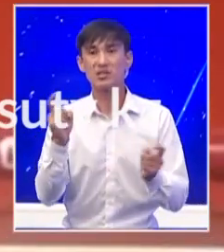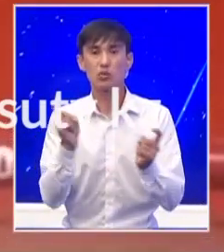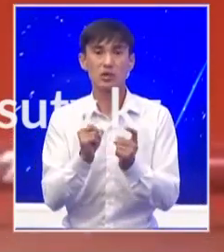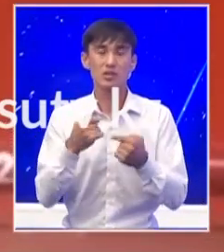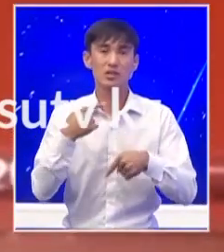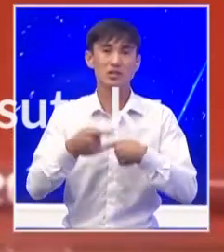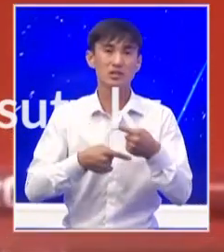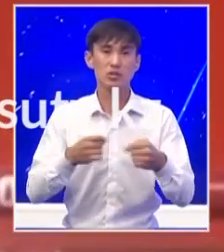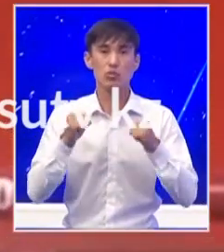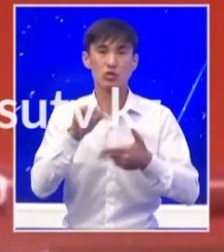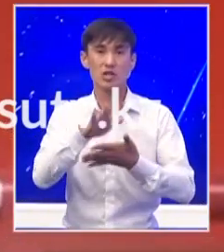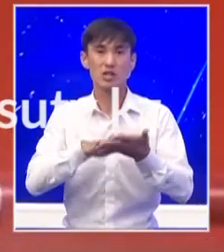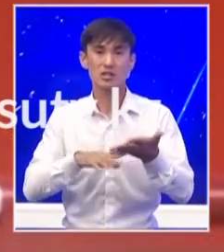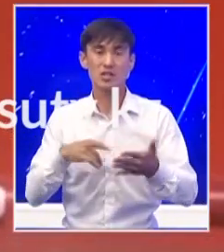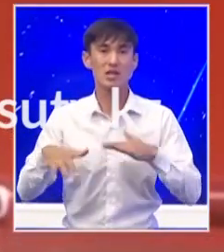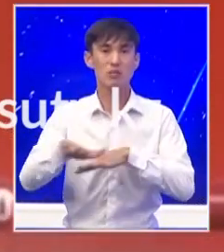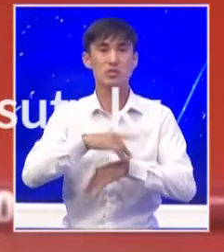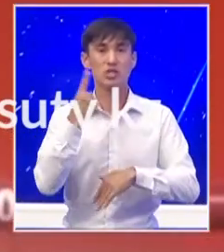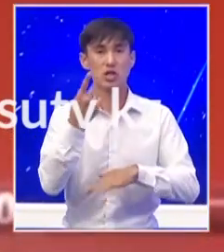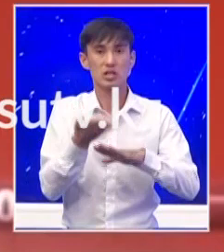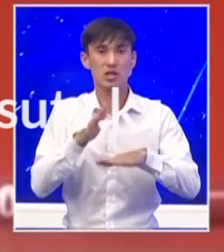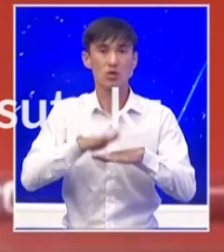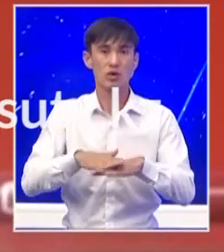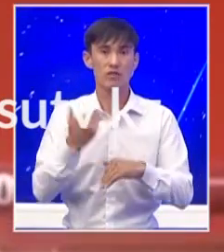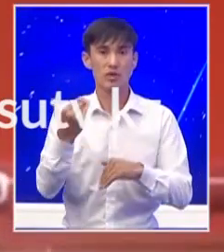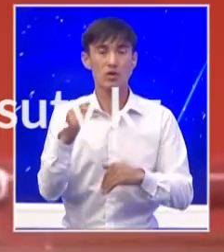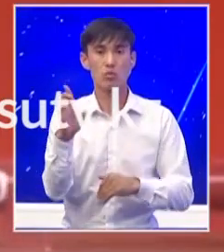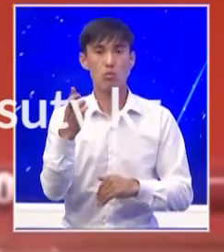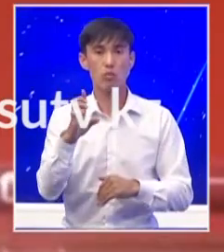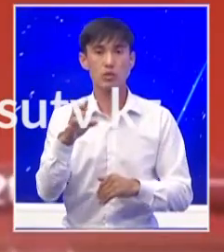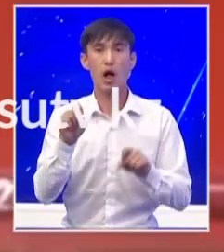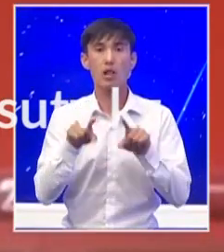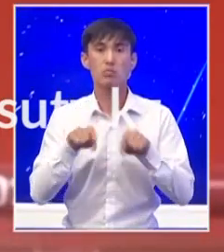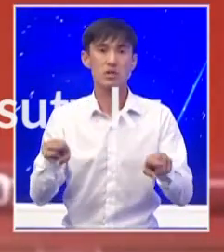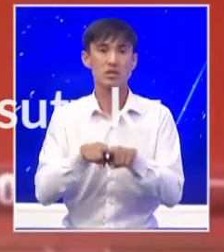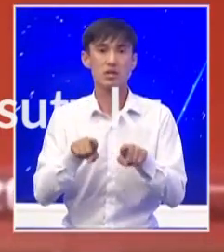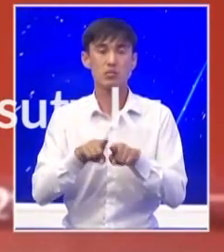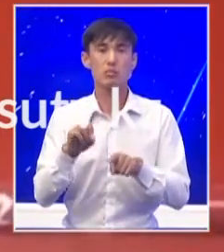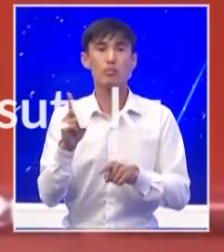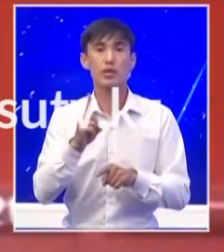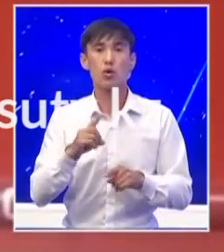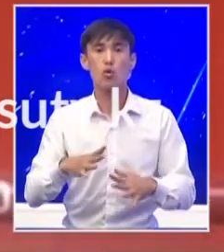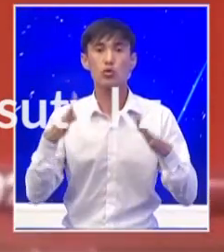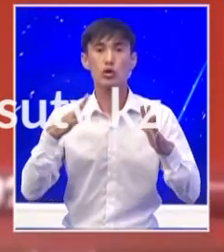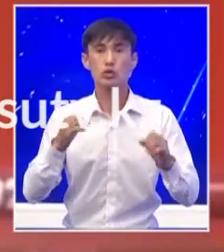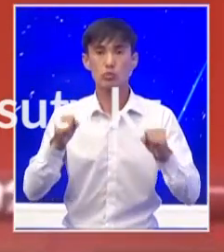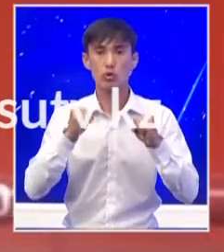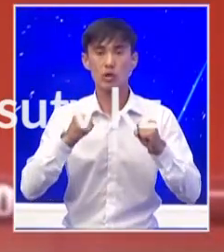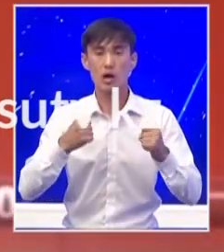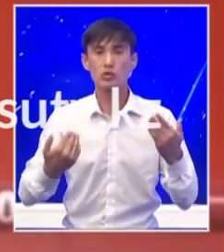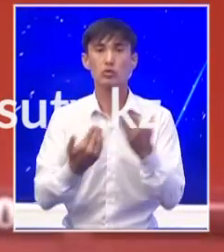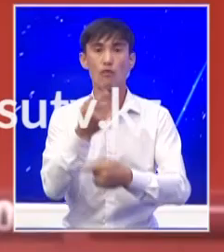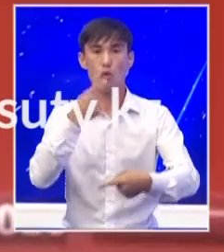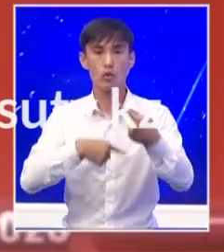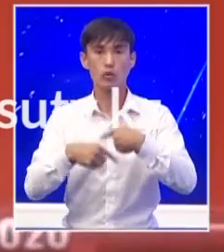мәнсабын жалғастырған еліміздегі жалғыз ауыр атлет. Оның қола жүлдесі алтынмен тең. Өйткені үлкен спортқа қайта оралып,